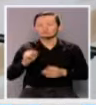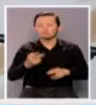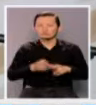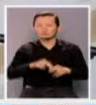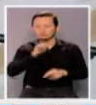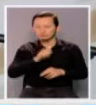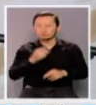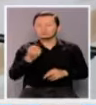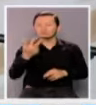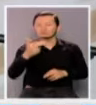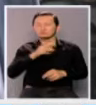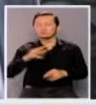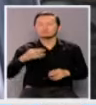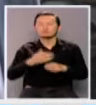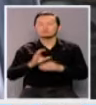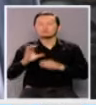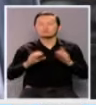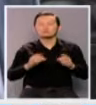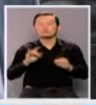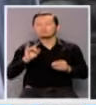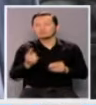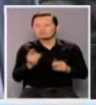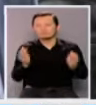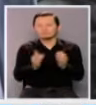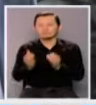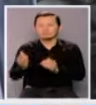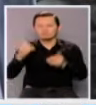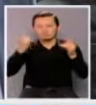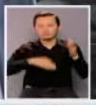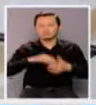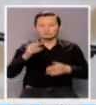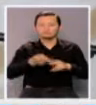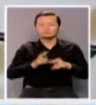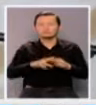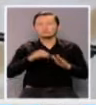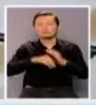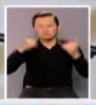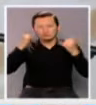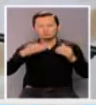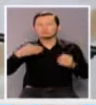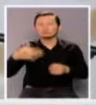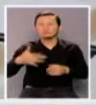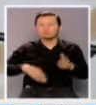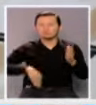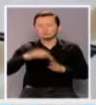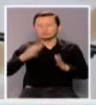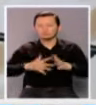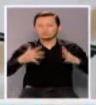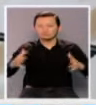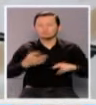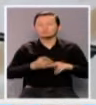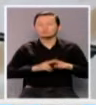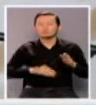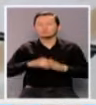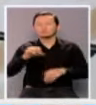и 30 миллионов тенге кредиты для мелкого рогатого скота. Приобретение маточного поголовья крупного рогатого скота мясного направления